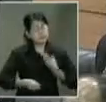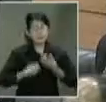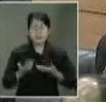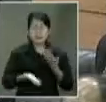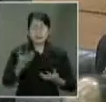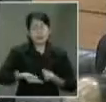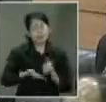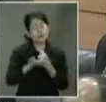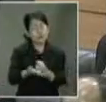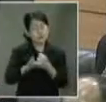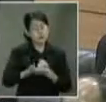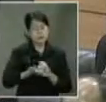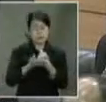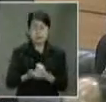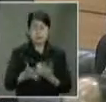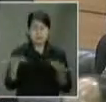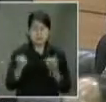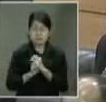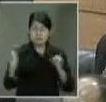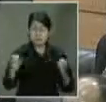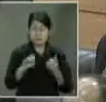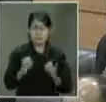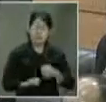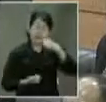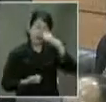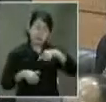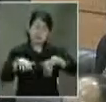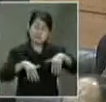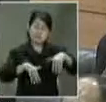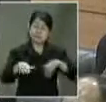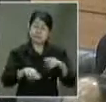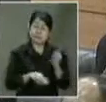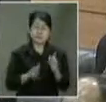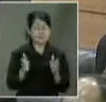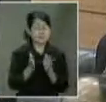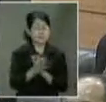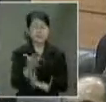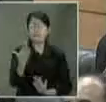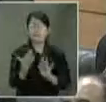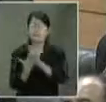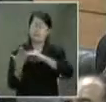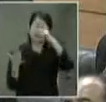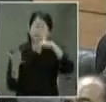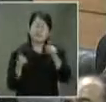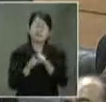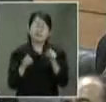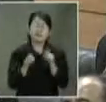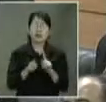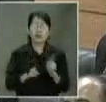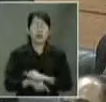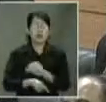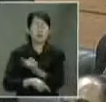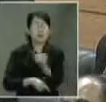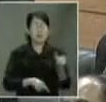างวันนี้คนไทยทุกคนและประเทศไทยพ่ายแพ้กันหมดทั่